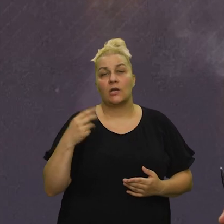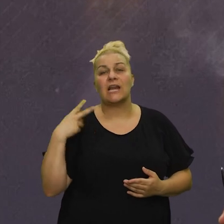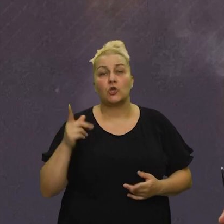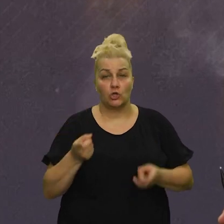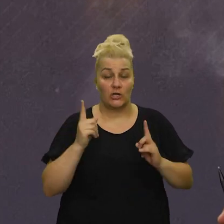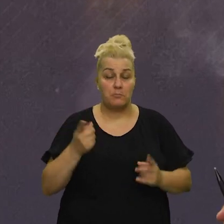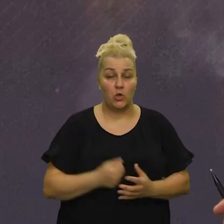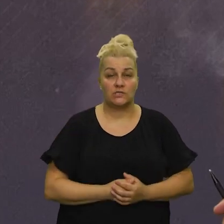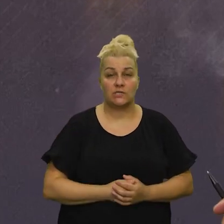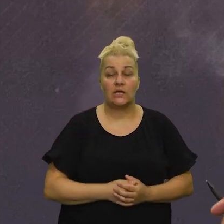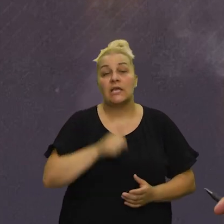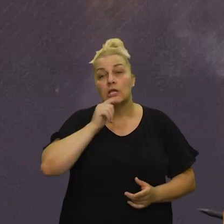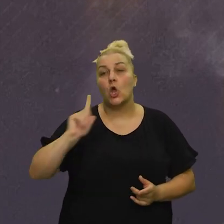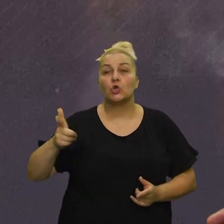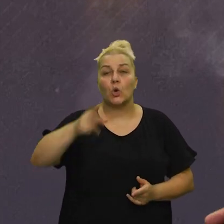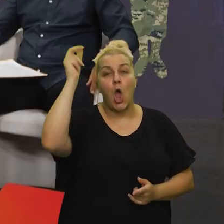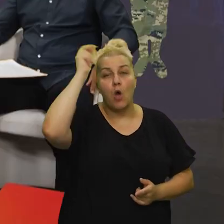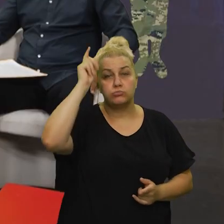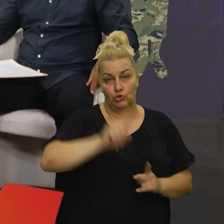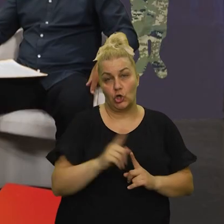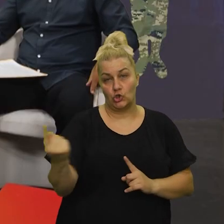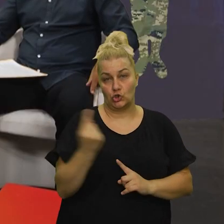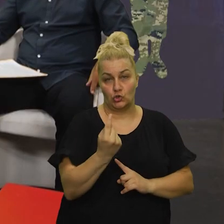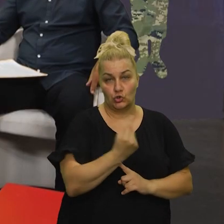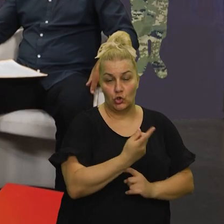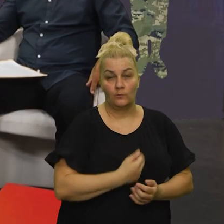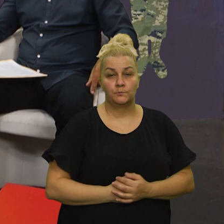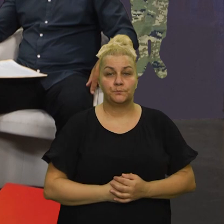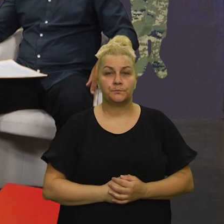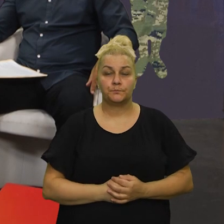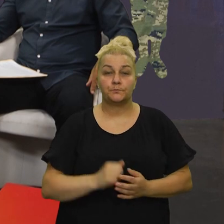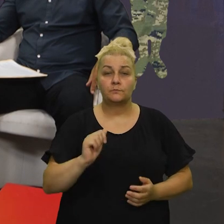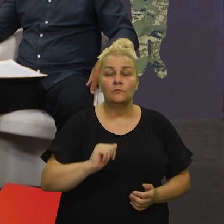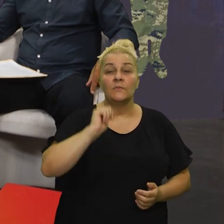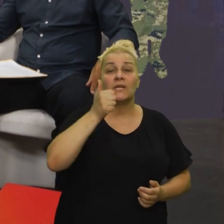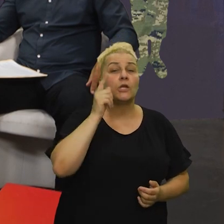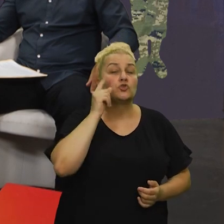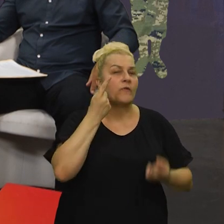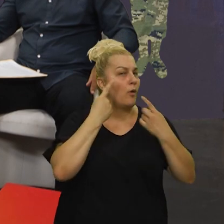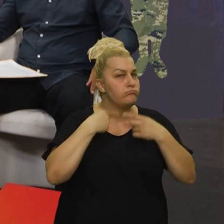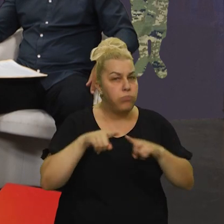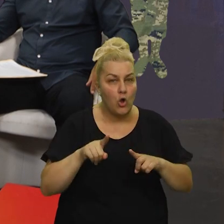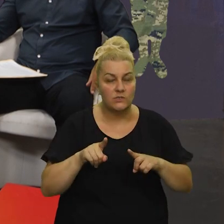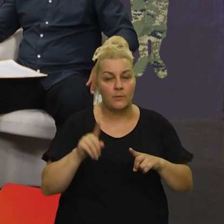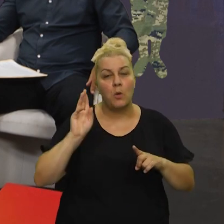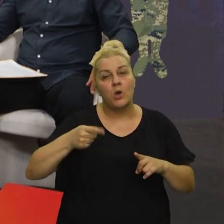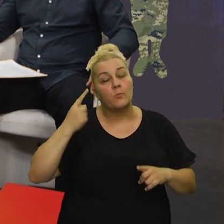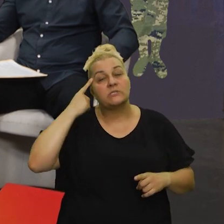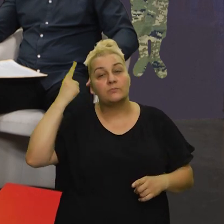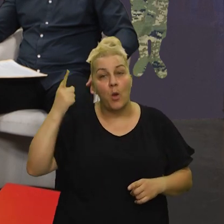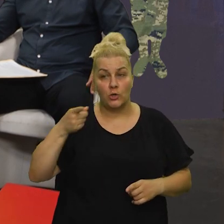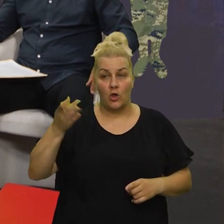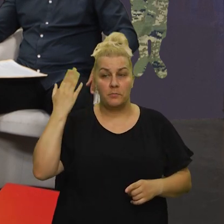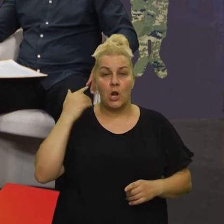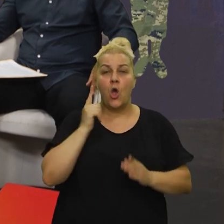gradonačelnik grada Imotskoga i načelnici svih imotske općine. Da. Jedan čovjek posebno zaslužuje da ga spomenu, to je vaš